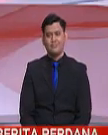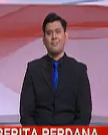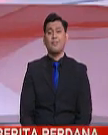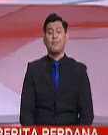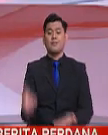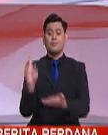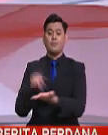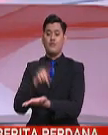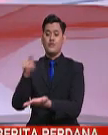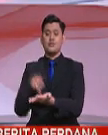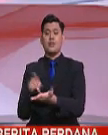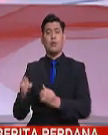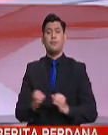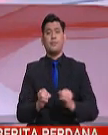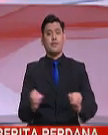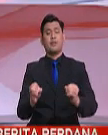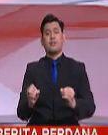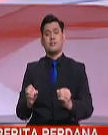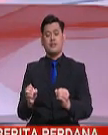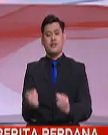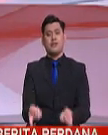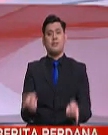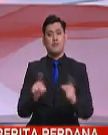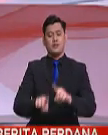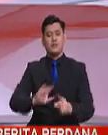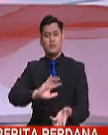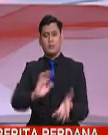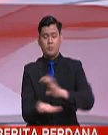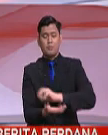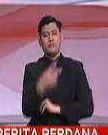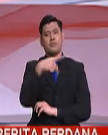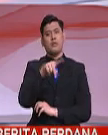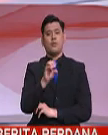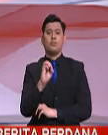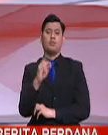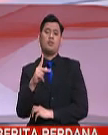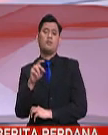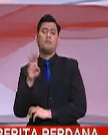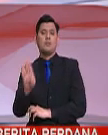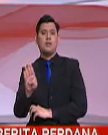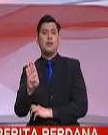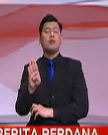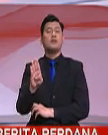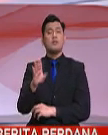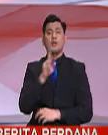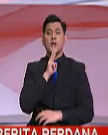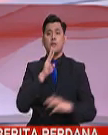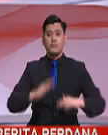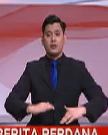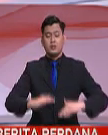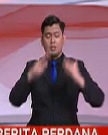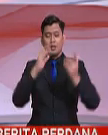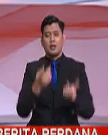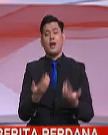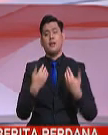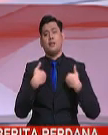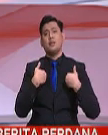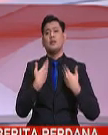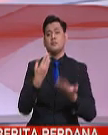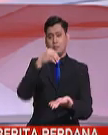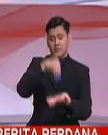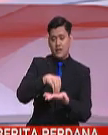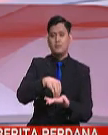Saudara, Pusat Kawalan Operasi Bencana PKOB Banjir di Jajahan Pasir Putih Kelantan antara yang diaktifkan